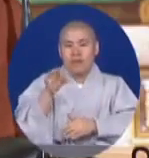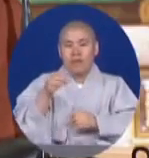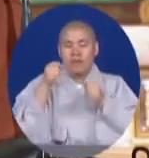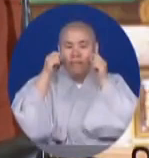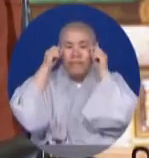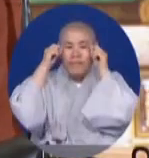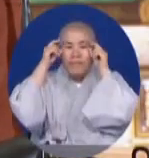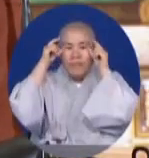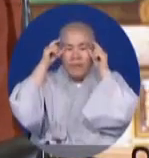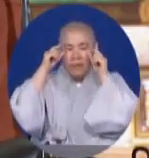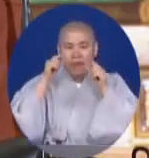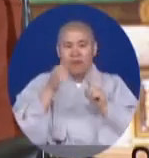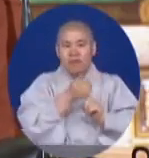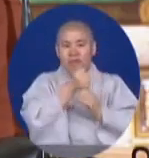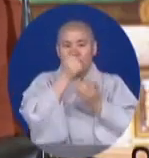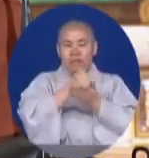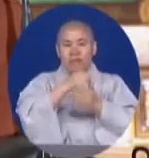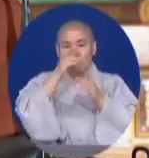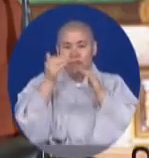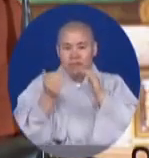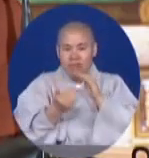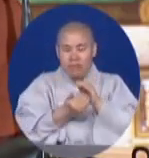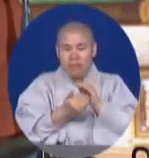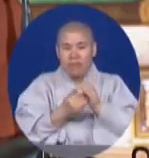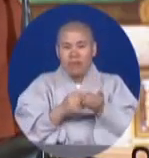깨달음이라고도 하고 그걸 성불이라고 합니다.